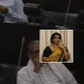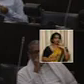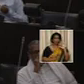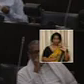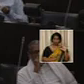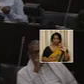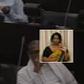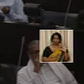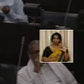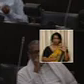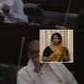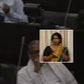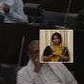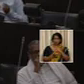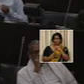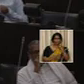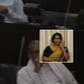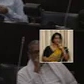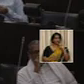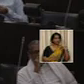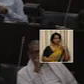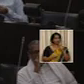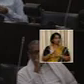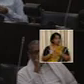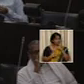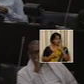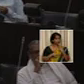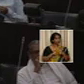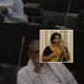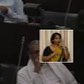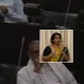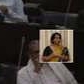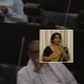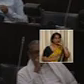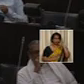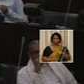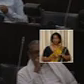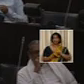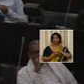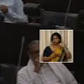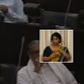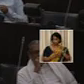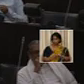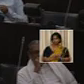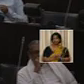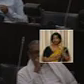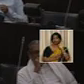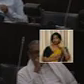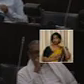203,085 මම මීට වැඩි මනත් ඔබතුමා අහලා නැතත් 2022 වර්ෂයේ විතරක් අපි 312,000 කැවලා තියෙනවා. ඒ වගේම